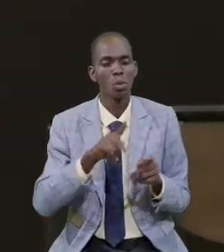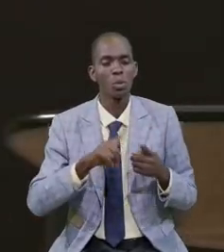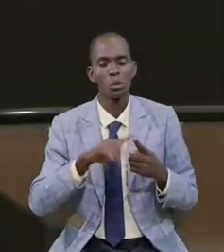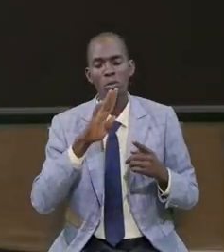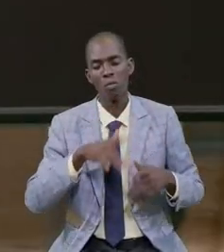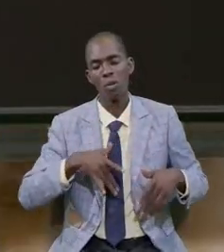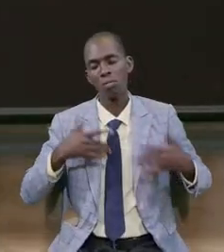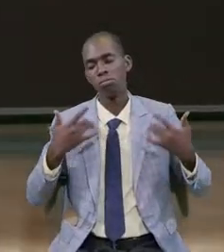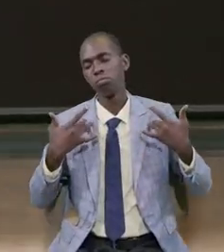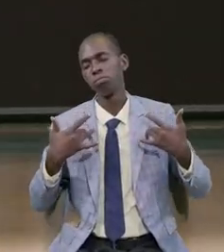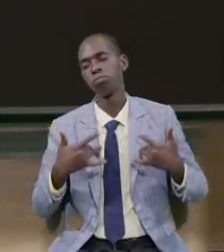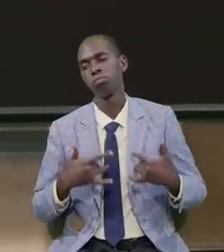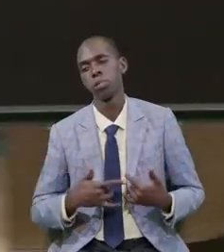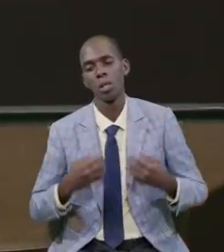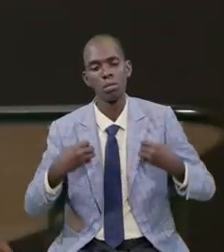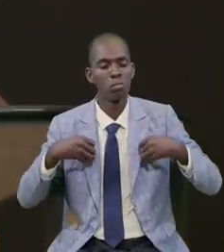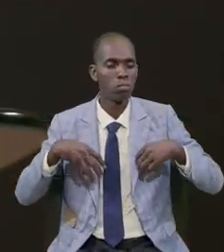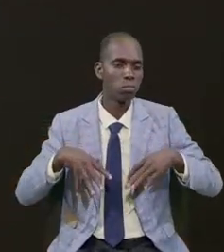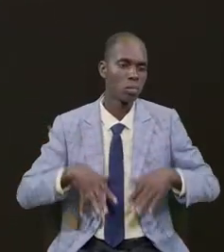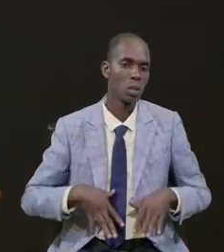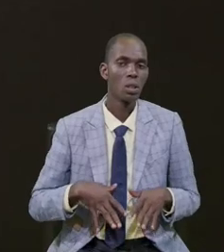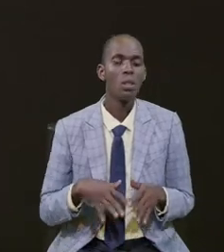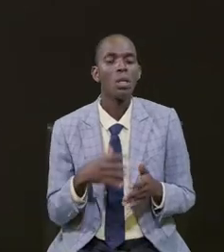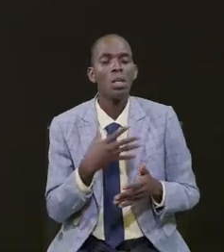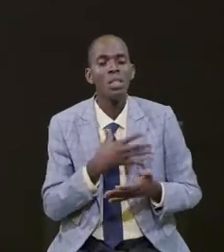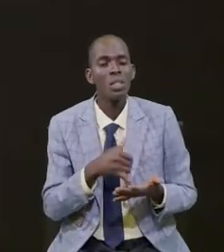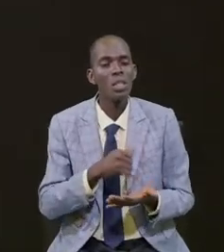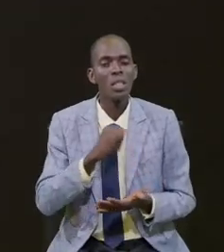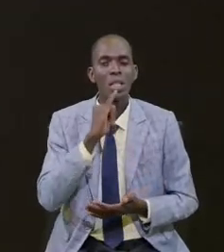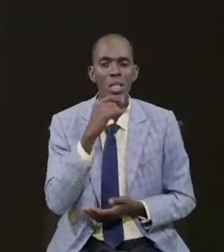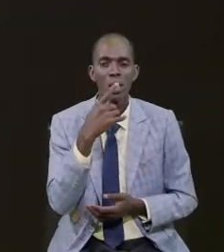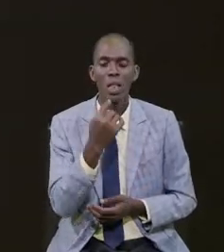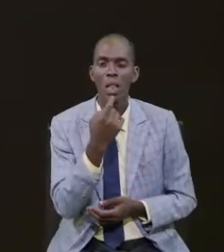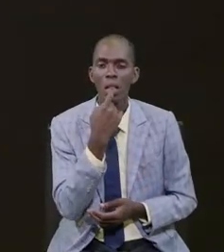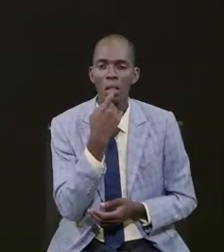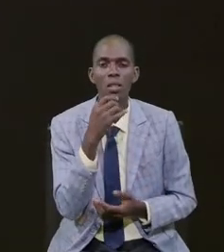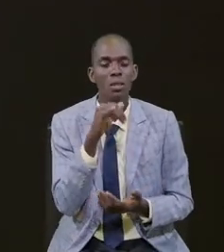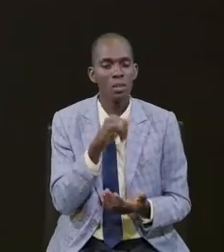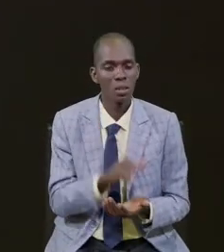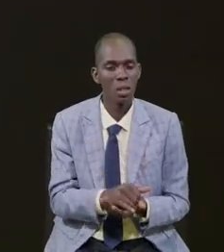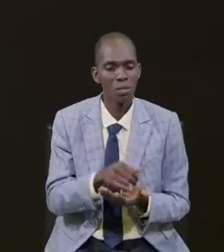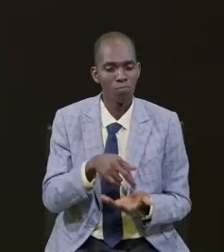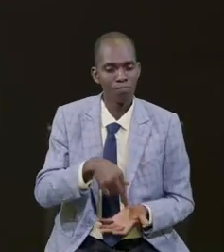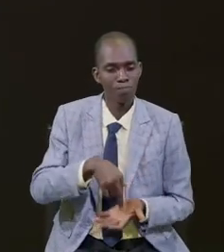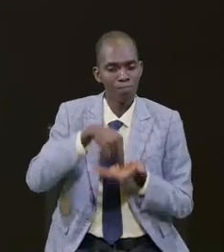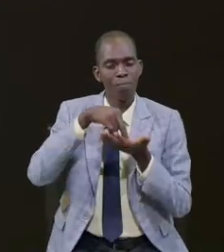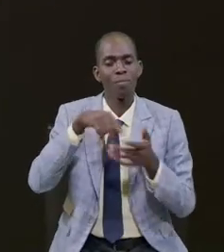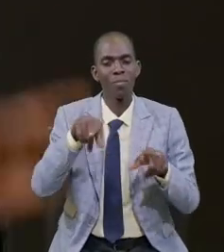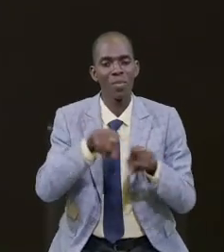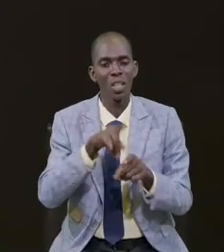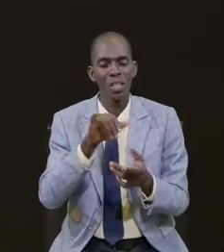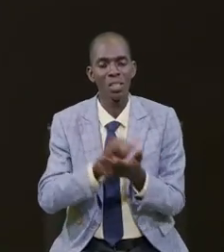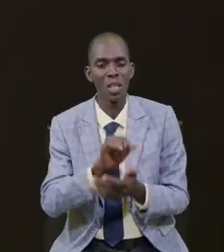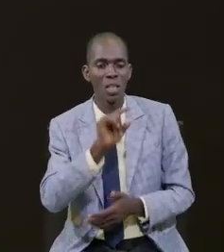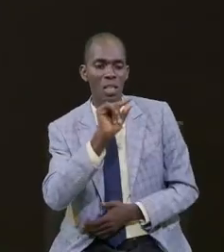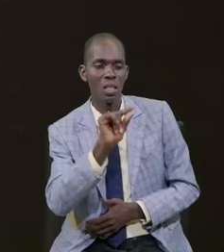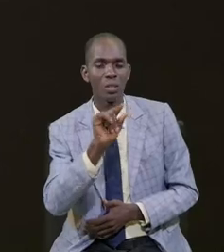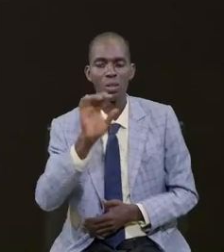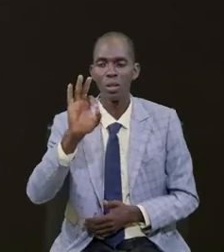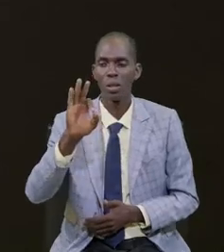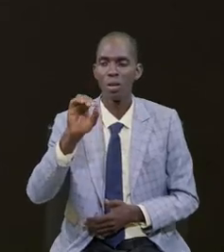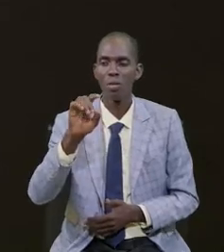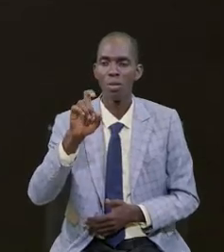si cela en est ainsi, donc on retourne en Égypte. C'est la langue qui agit comme un petit renard qui